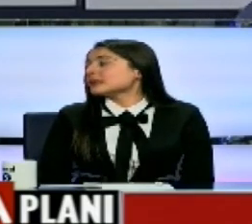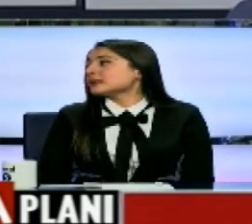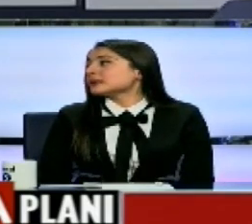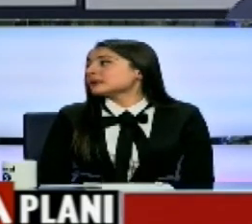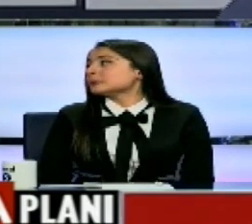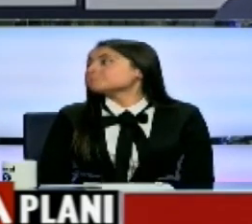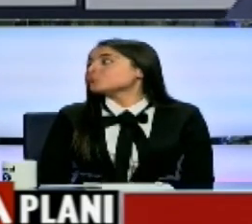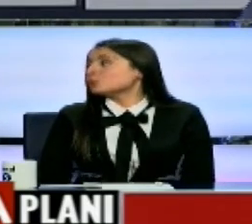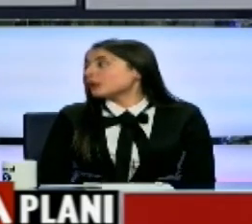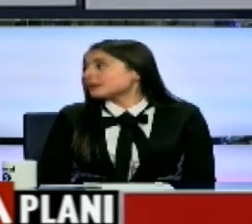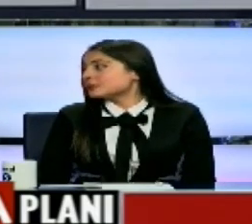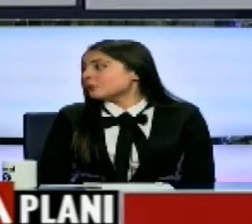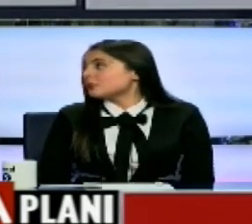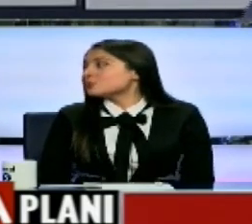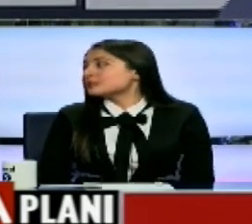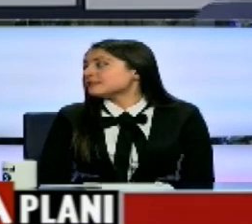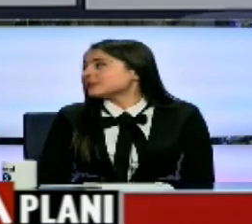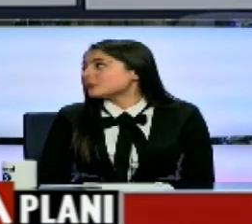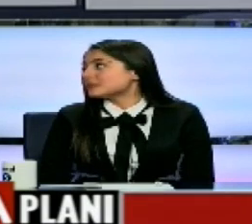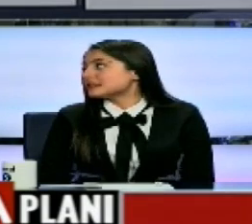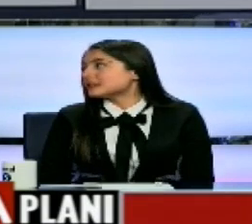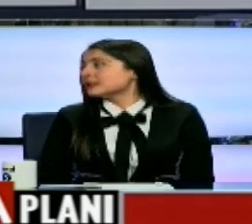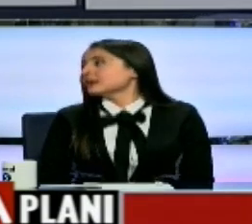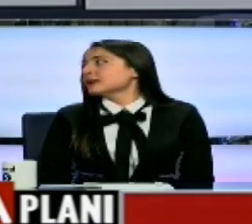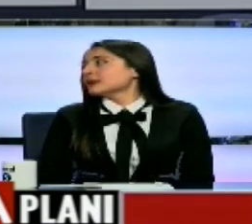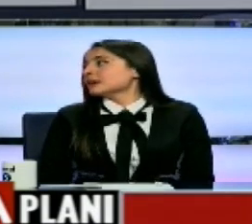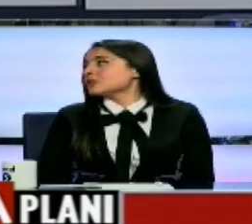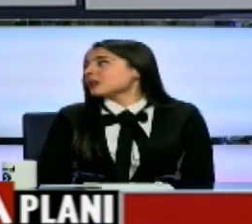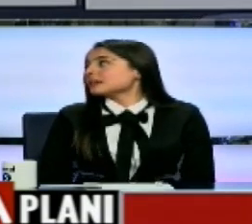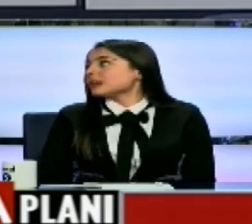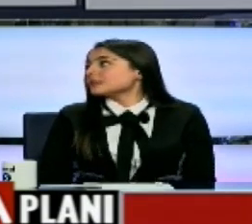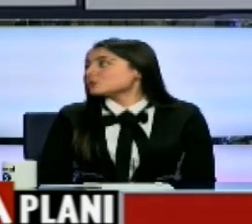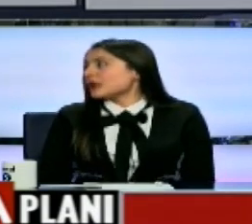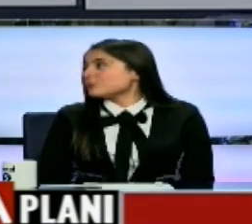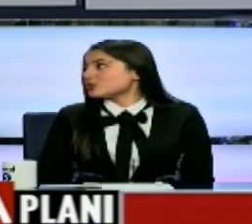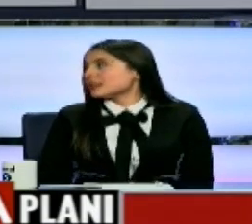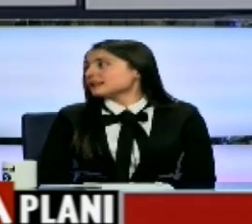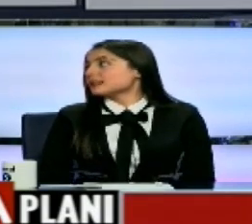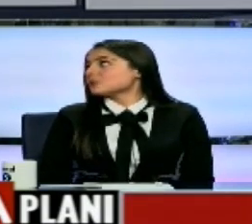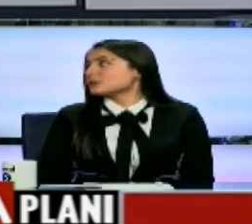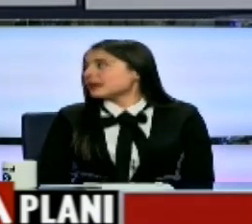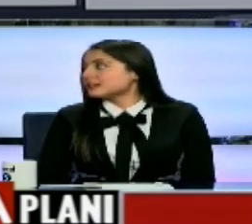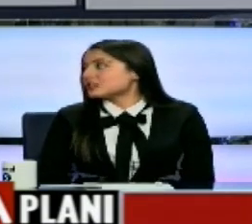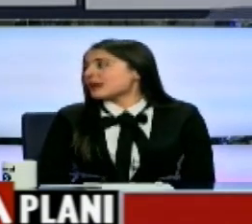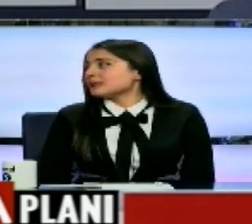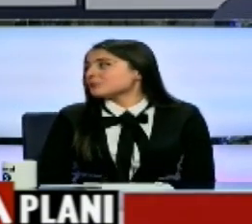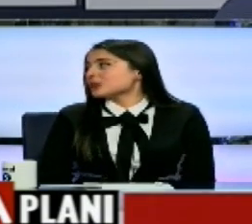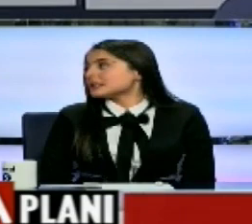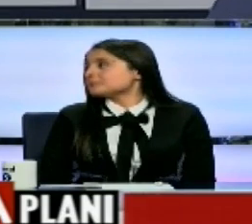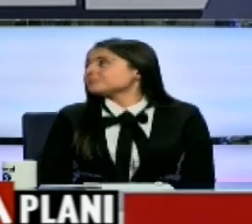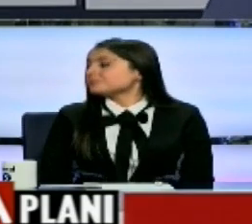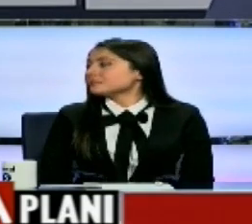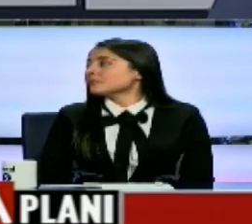seviyede duygulandırıyor, çok sevindiriyor bizleri. İnşallah daha da güzel projeler, daha da güzel işler